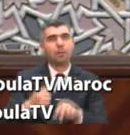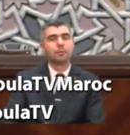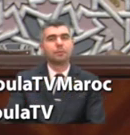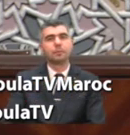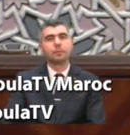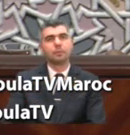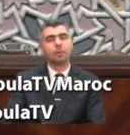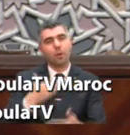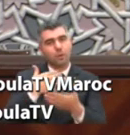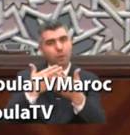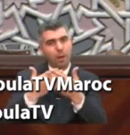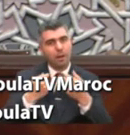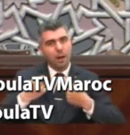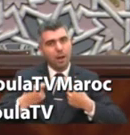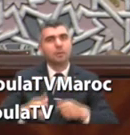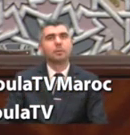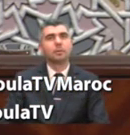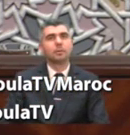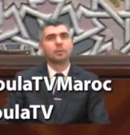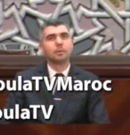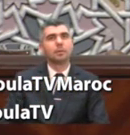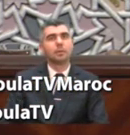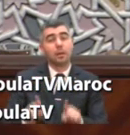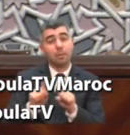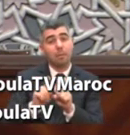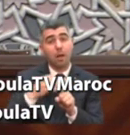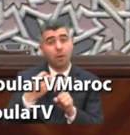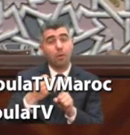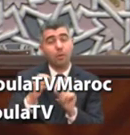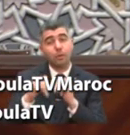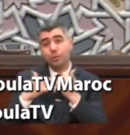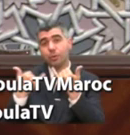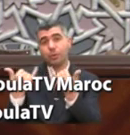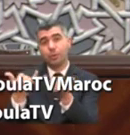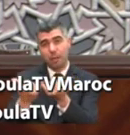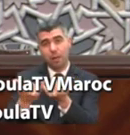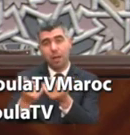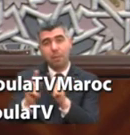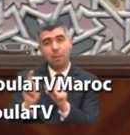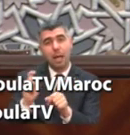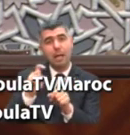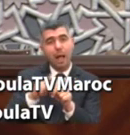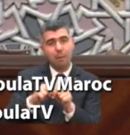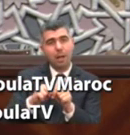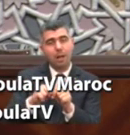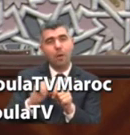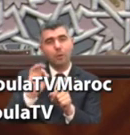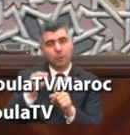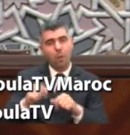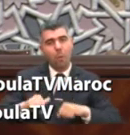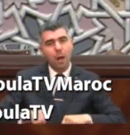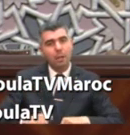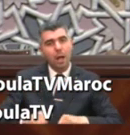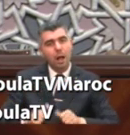تفضلوا. شكرا سيد الرئيس. فيما يتعلق مخرجات اليوم الدراسي ديال الهيئة النقابية، طبعا الوزارة واكبت